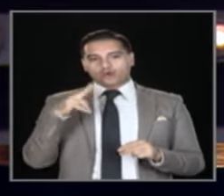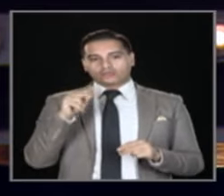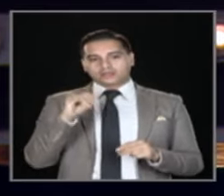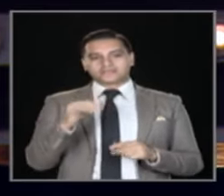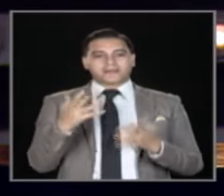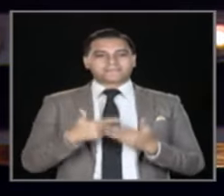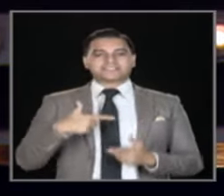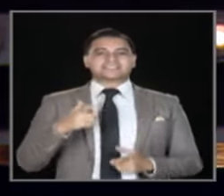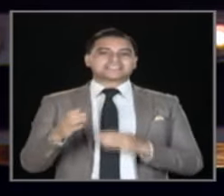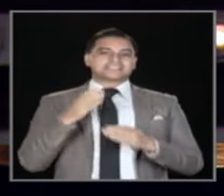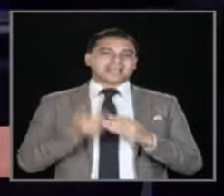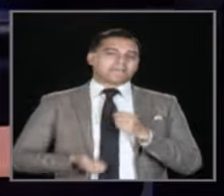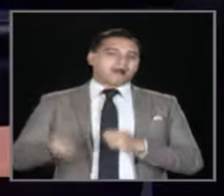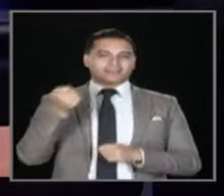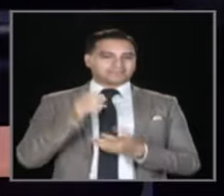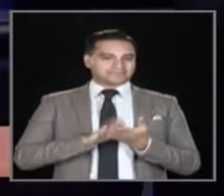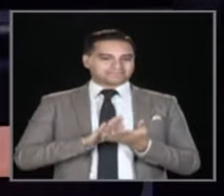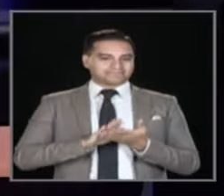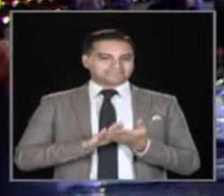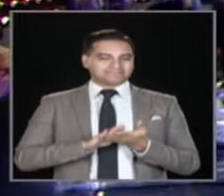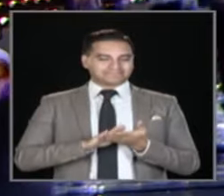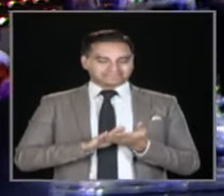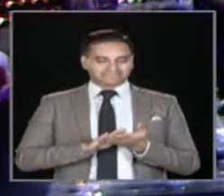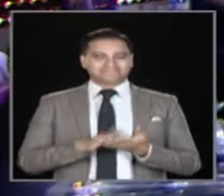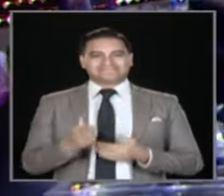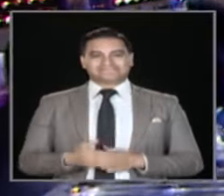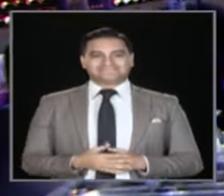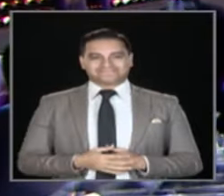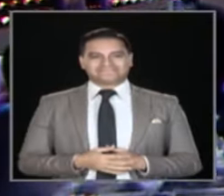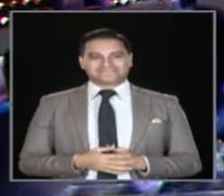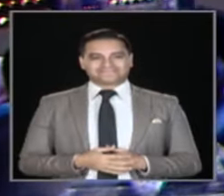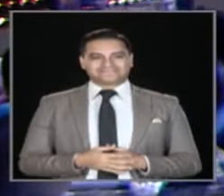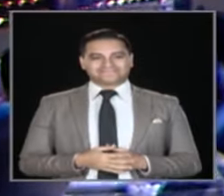ب60 نقطة الحمد لله.